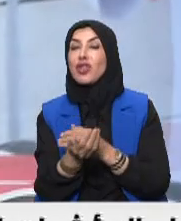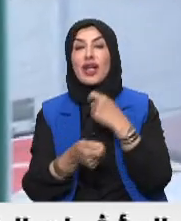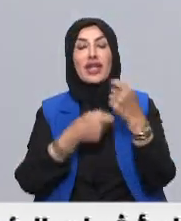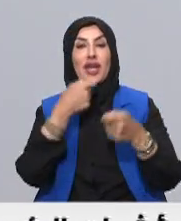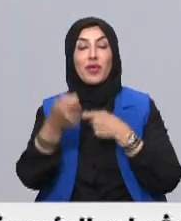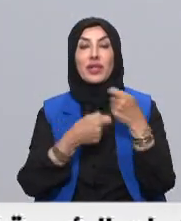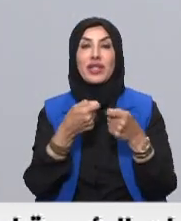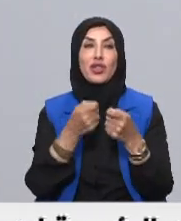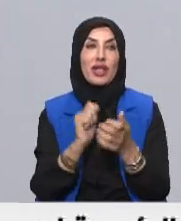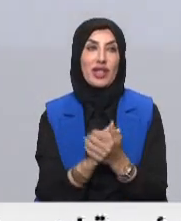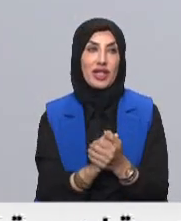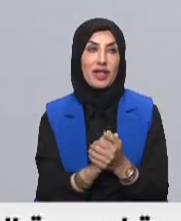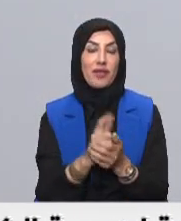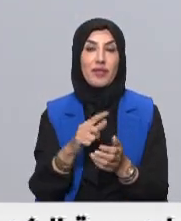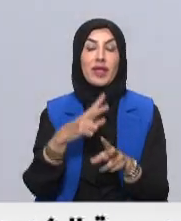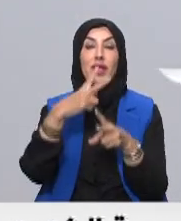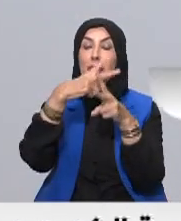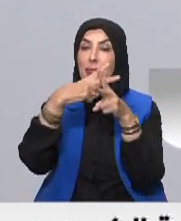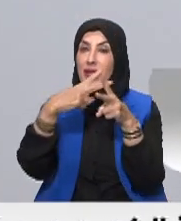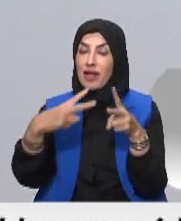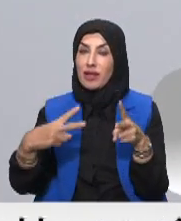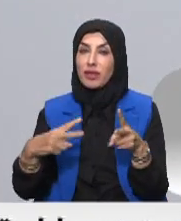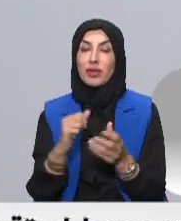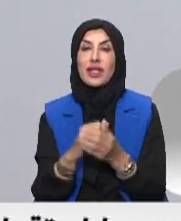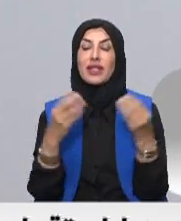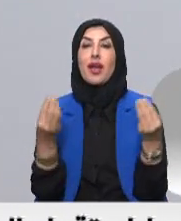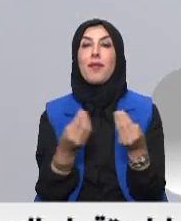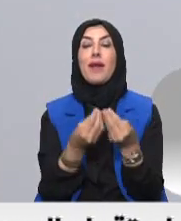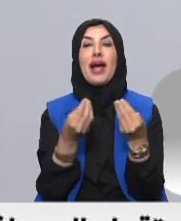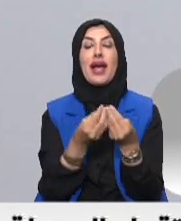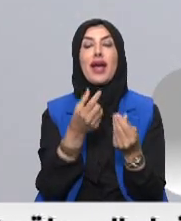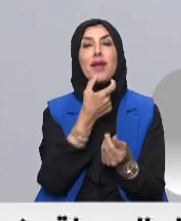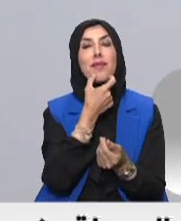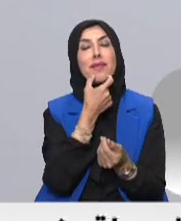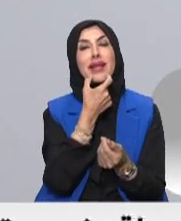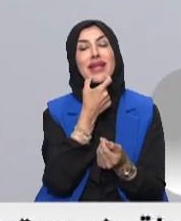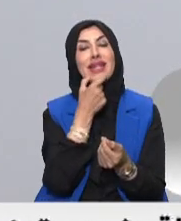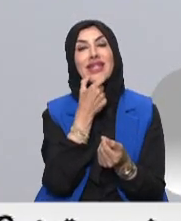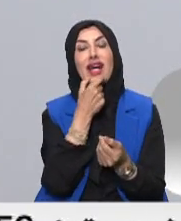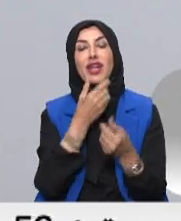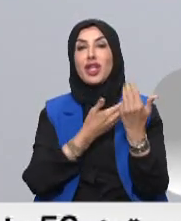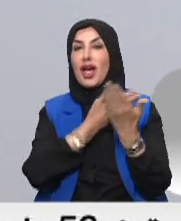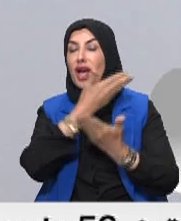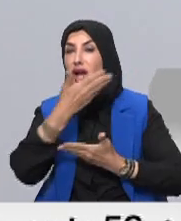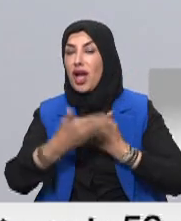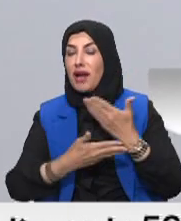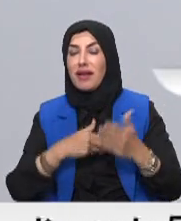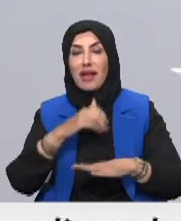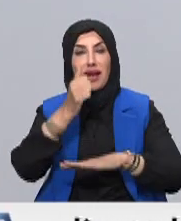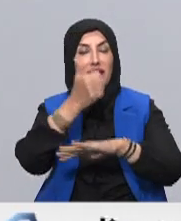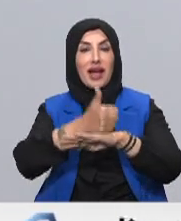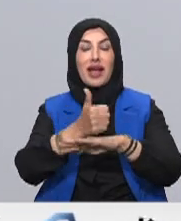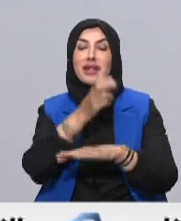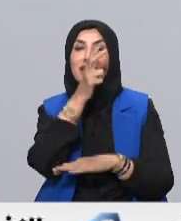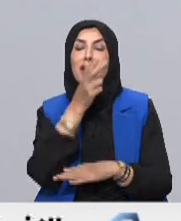منها تمتاز الكويت وبريطانيا بعلاقات عريقه